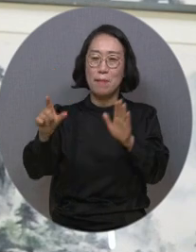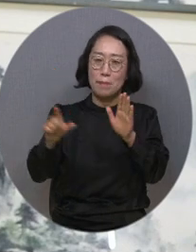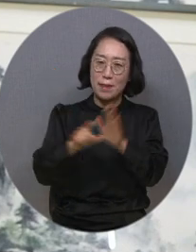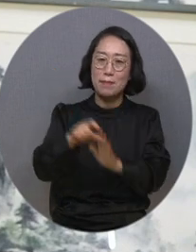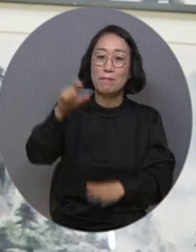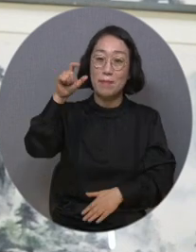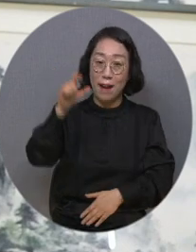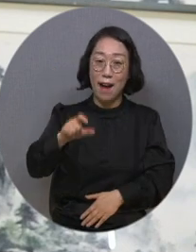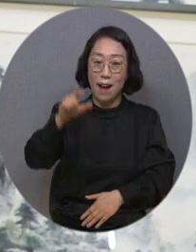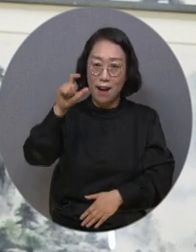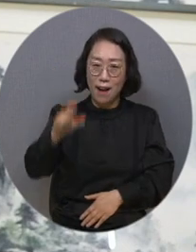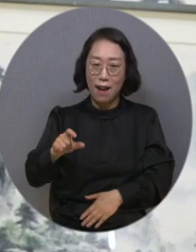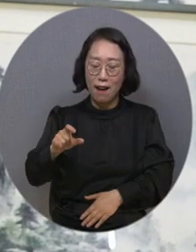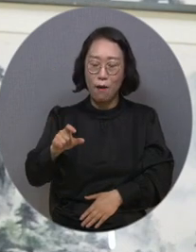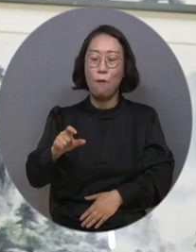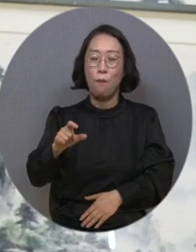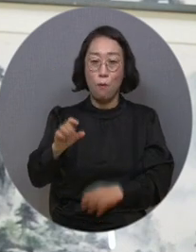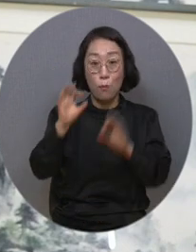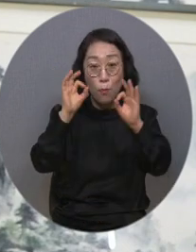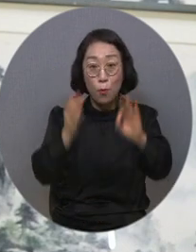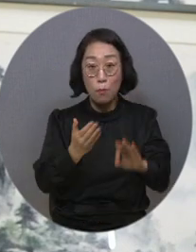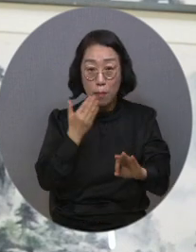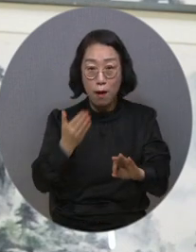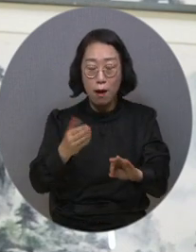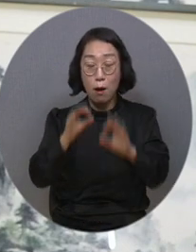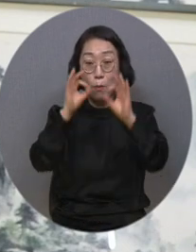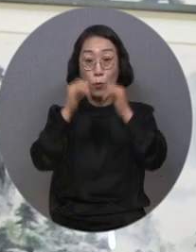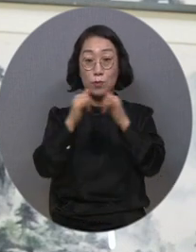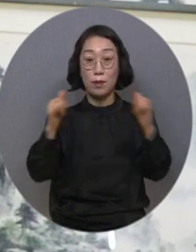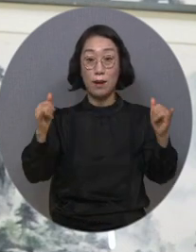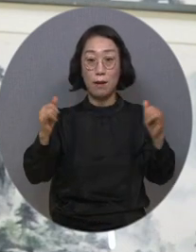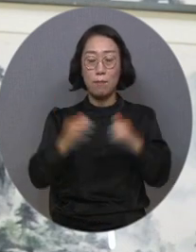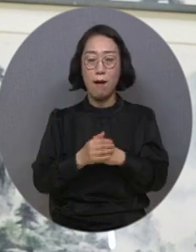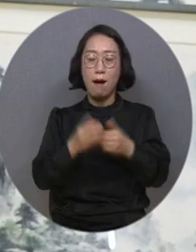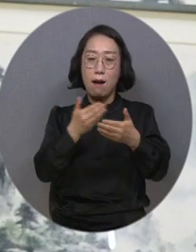강한 의지로 작가의 꽃은 보는 이로 하여금